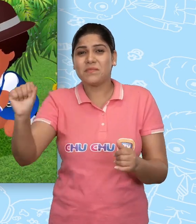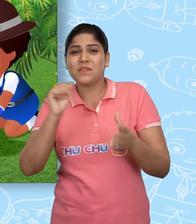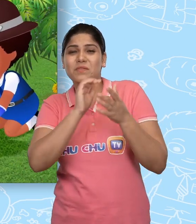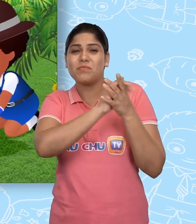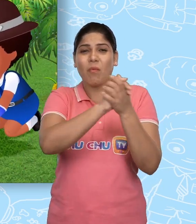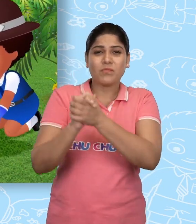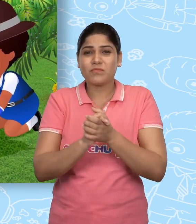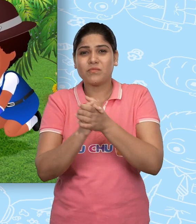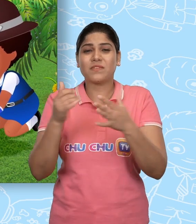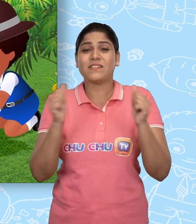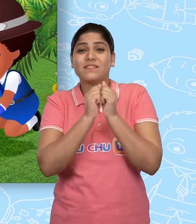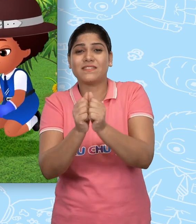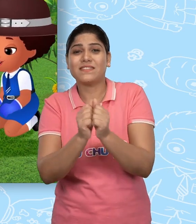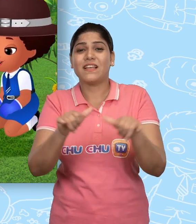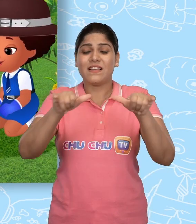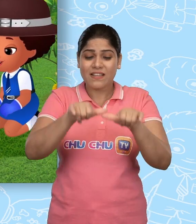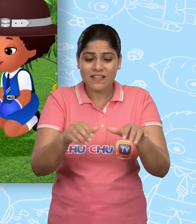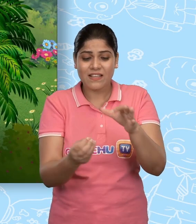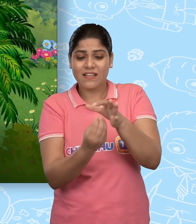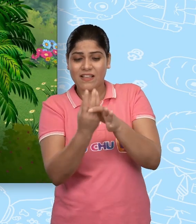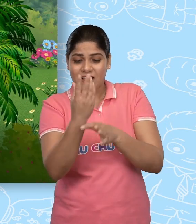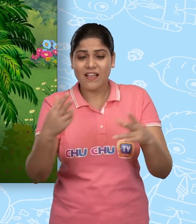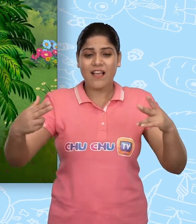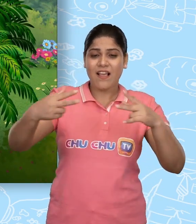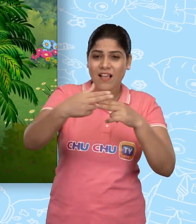और उसने अपने दोस्तों के साथ बागवानी की।